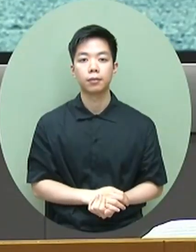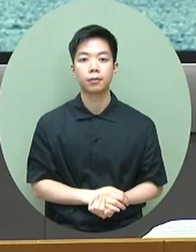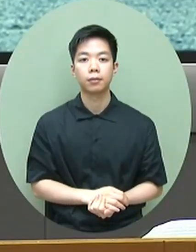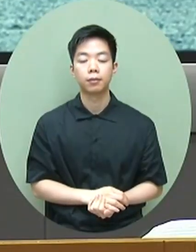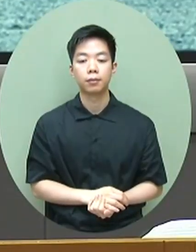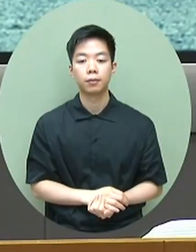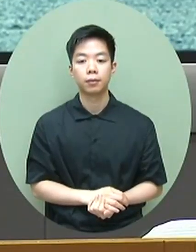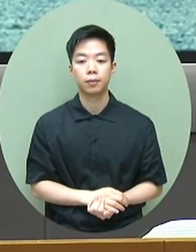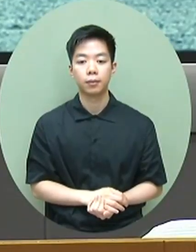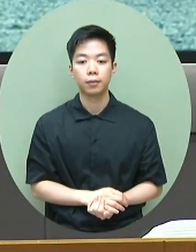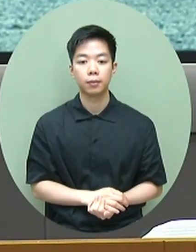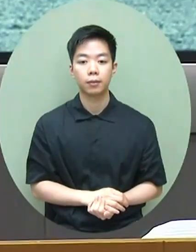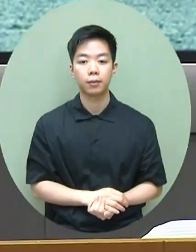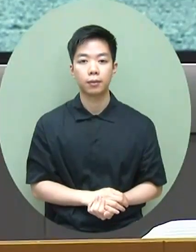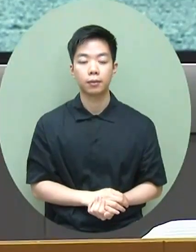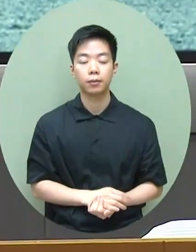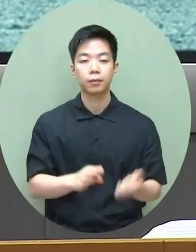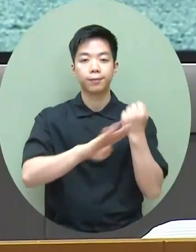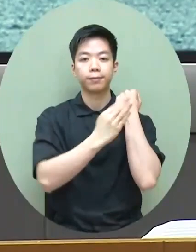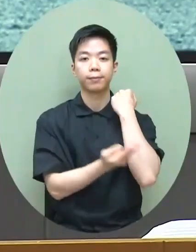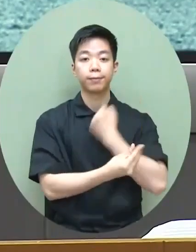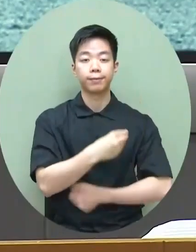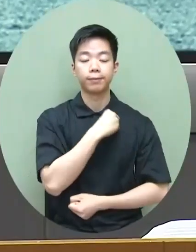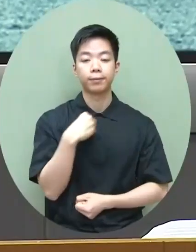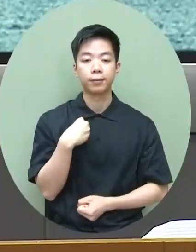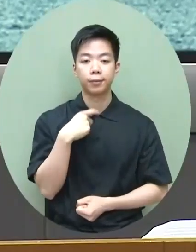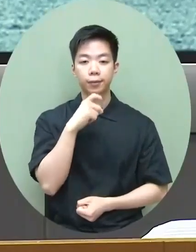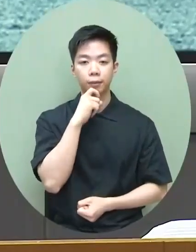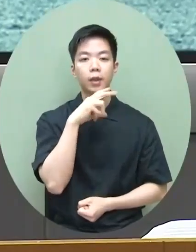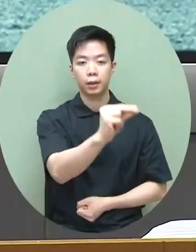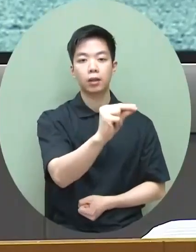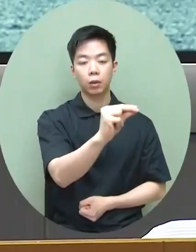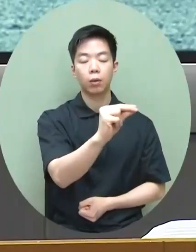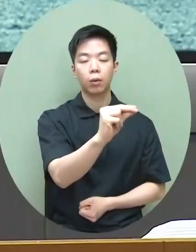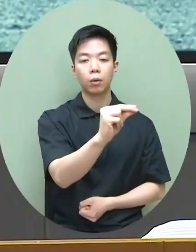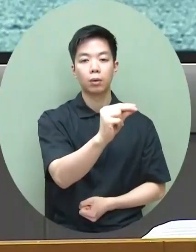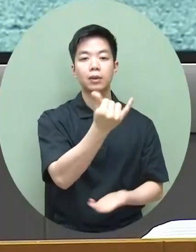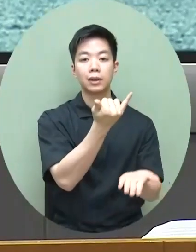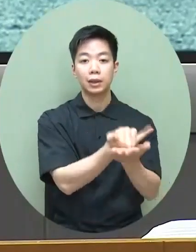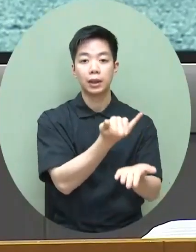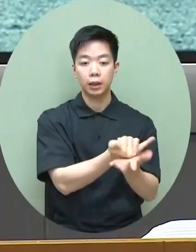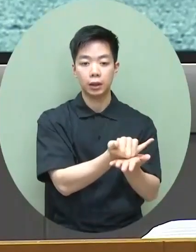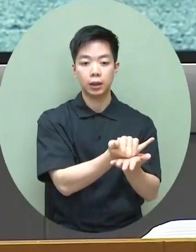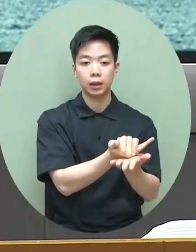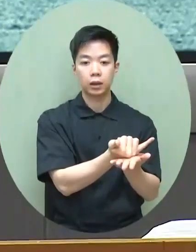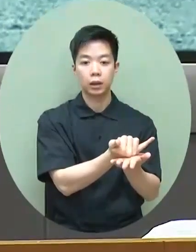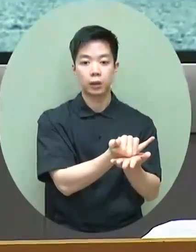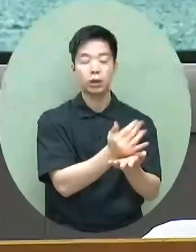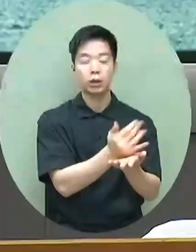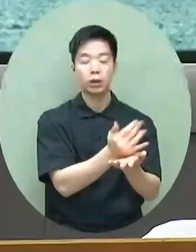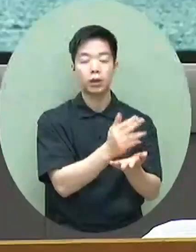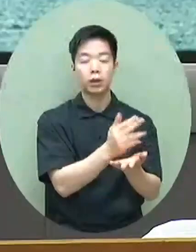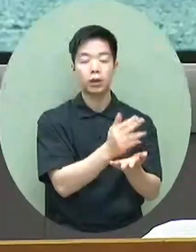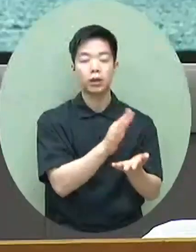法醫那裡呢都收多了七個呢是死亡個案，但是他們呢就是較早前的死亡個案，是